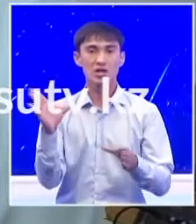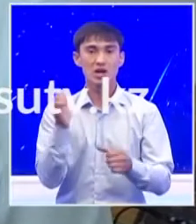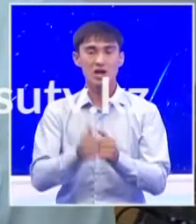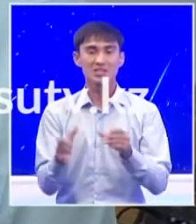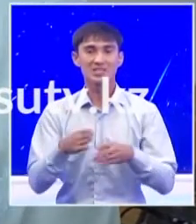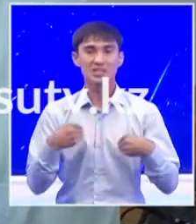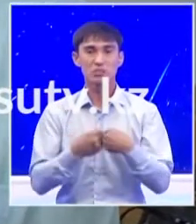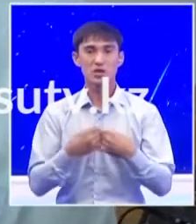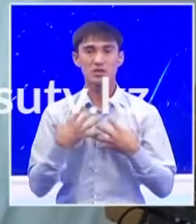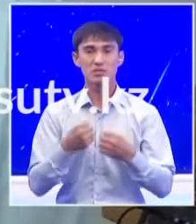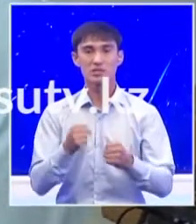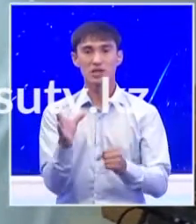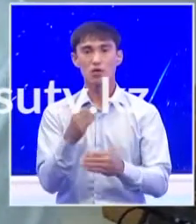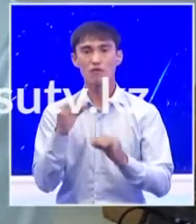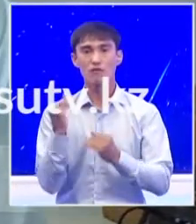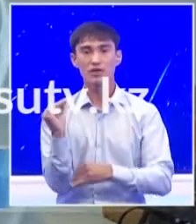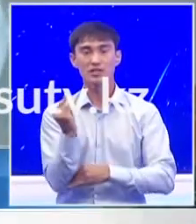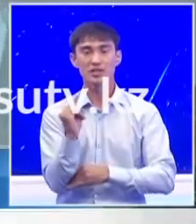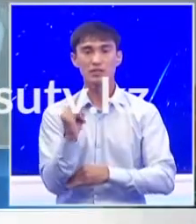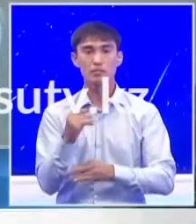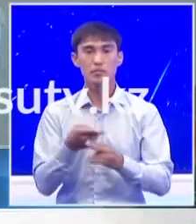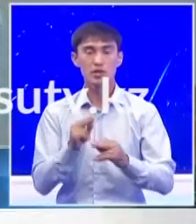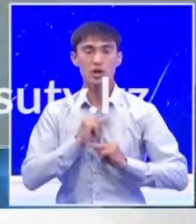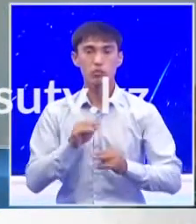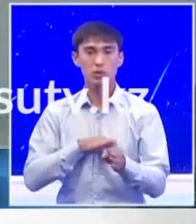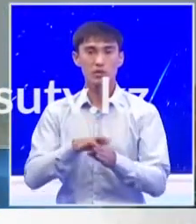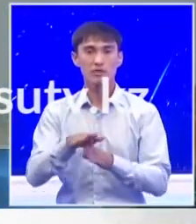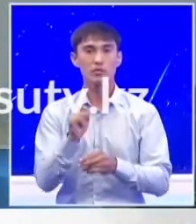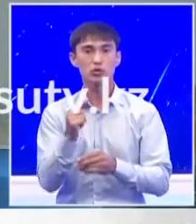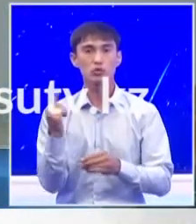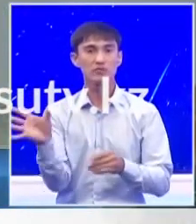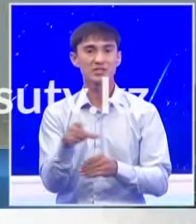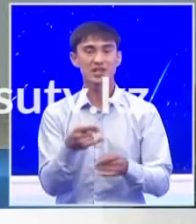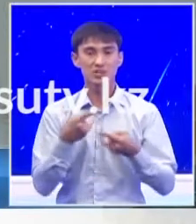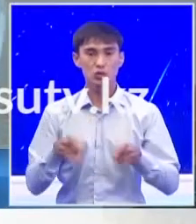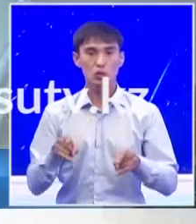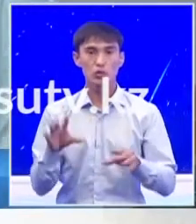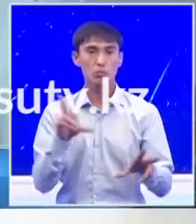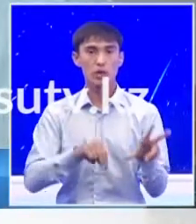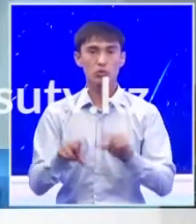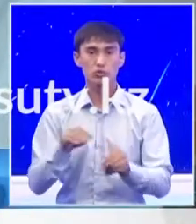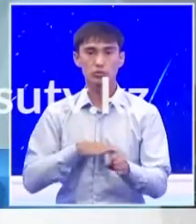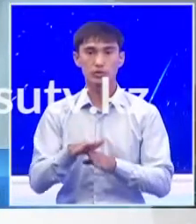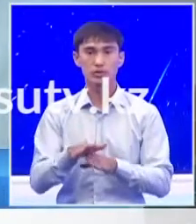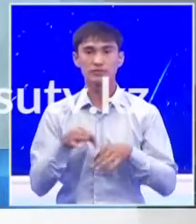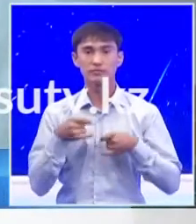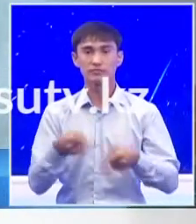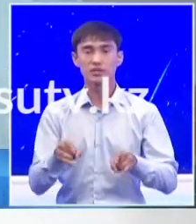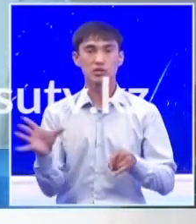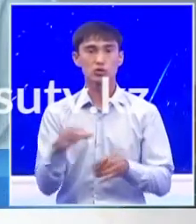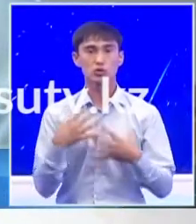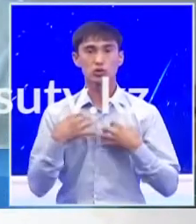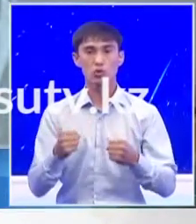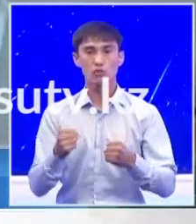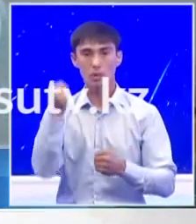здоровых детей. Поэтому лечебную работу мы направляем на то, чтобы все роды в стенах центра проходили благополучно, и все дети рождались здоровыми.